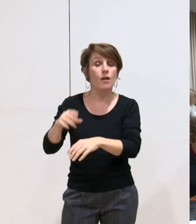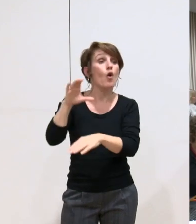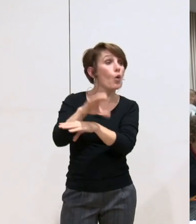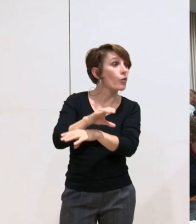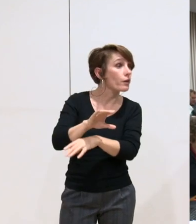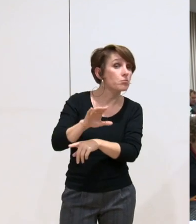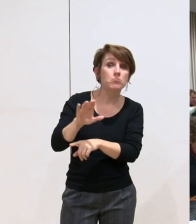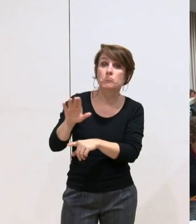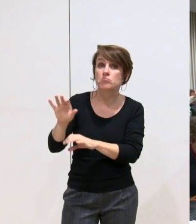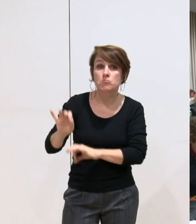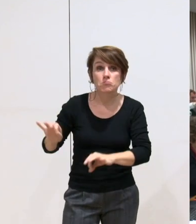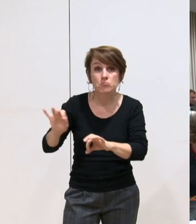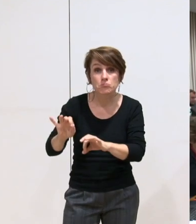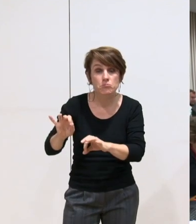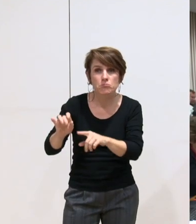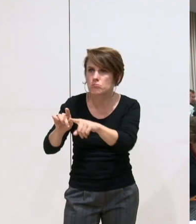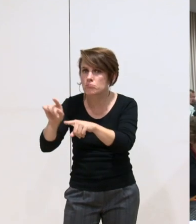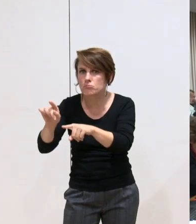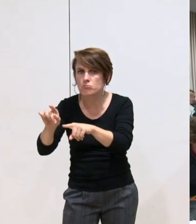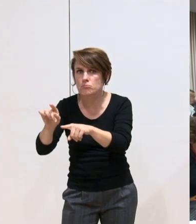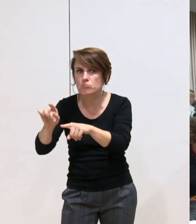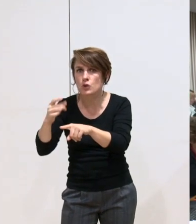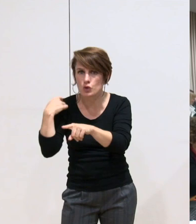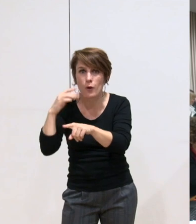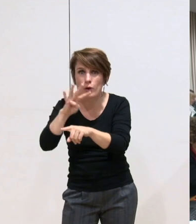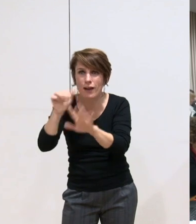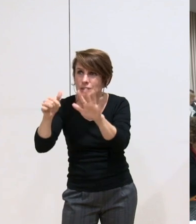contre ? République 46, oui.